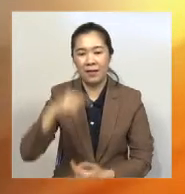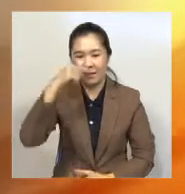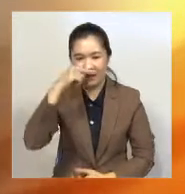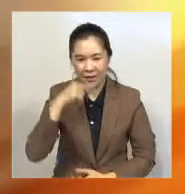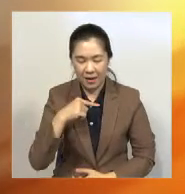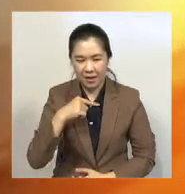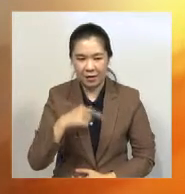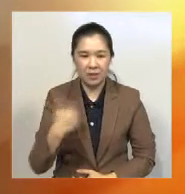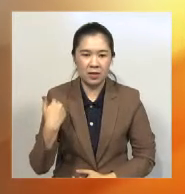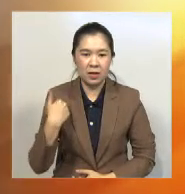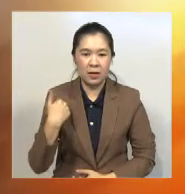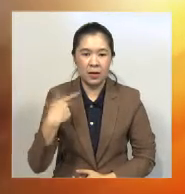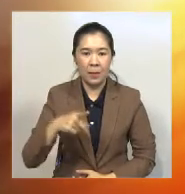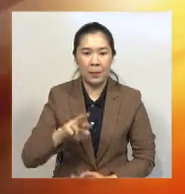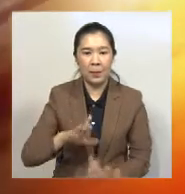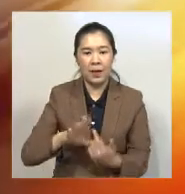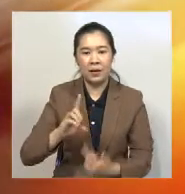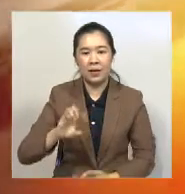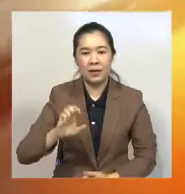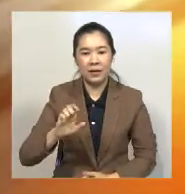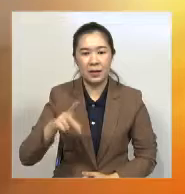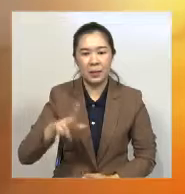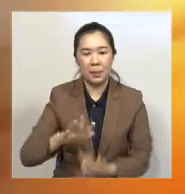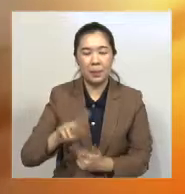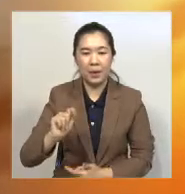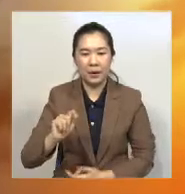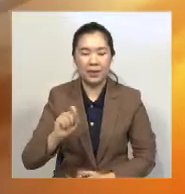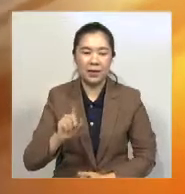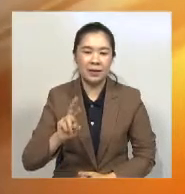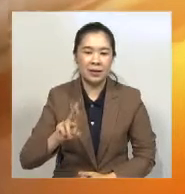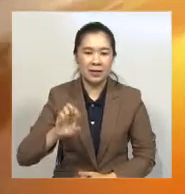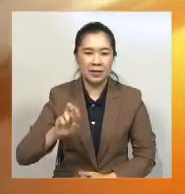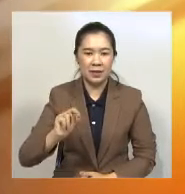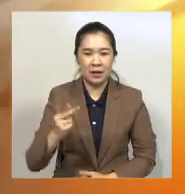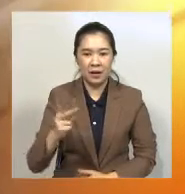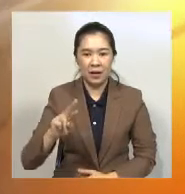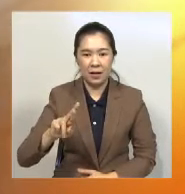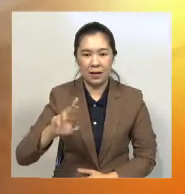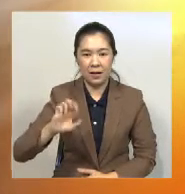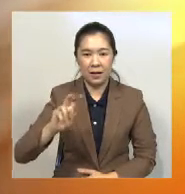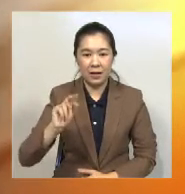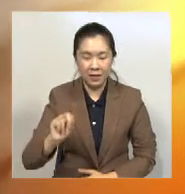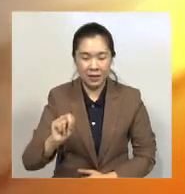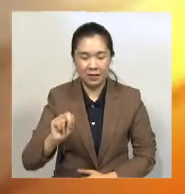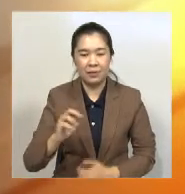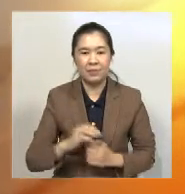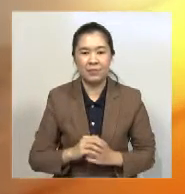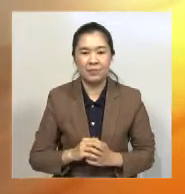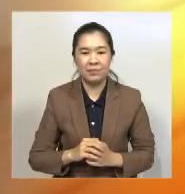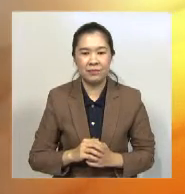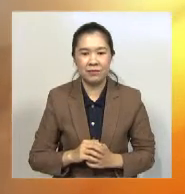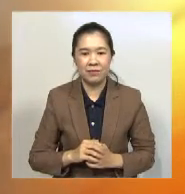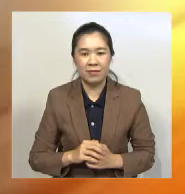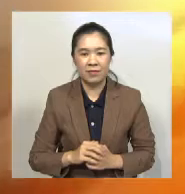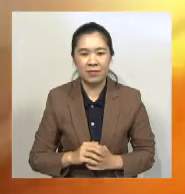างพาราไดซ์แยกปฏิพัฒน์ขาเข้าและขาออกแยกศรีนครินทร์พัฒนาการแยกนครินทร์ขาเข้าขา